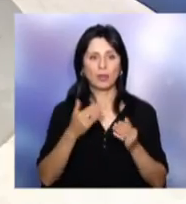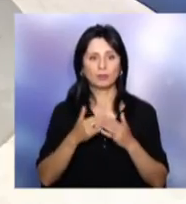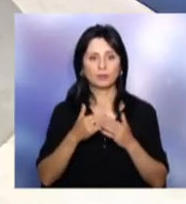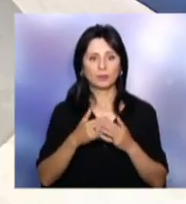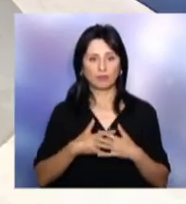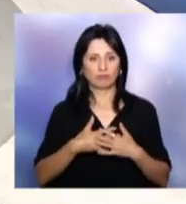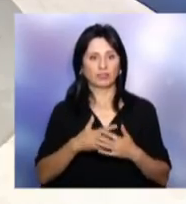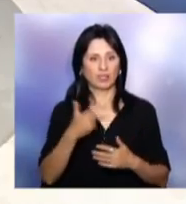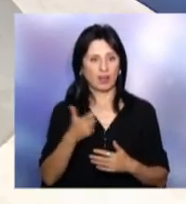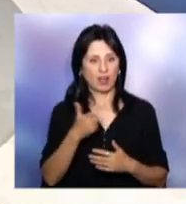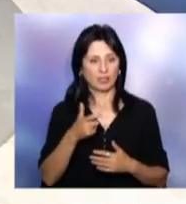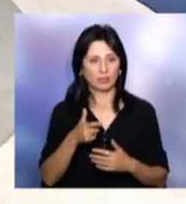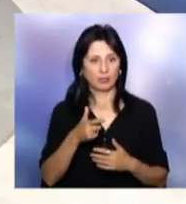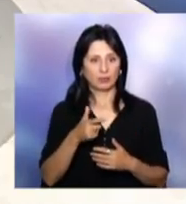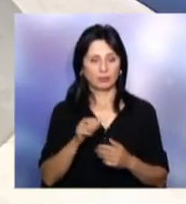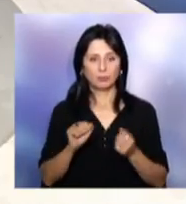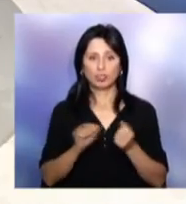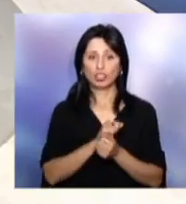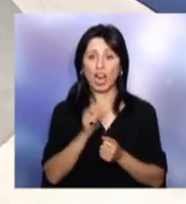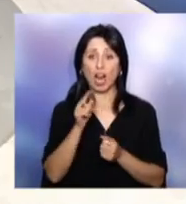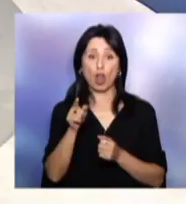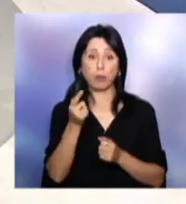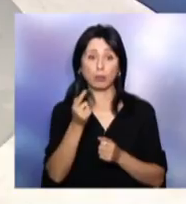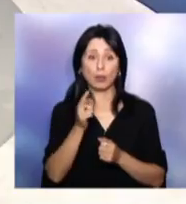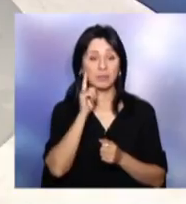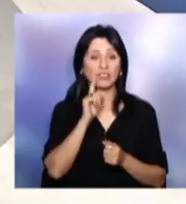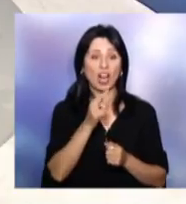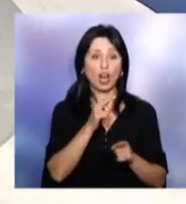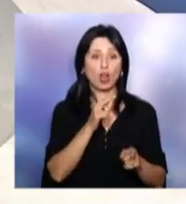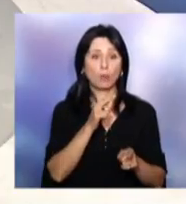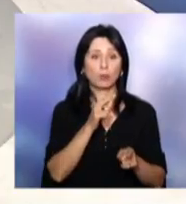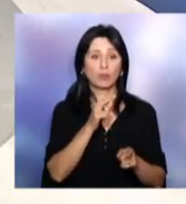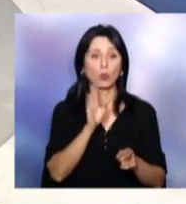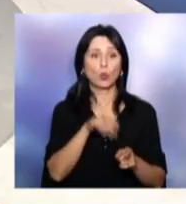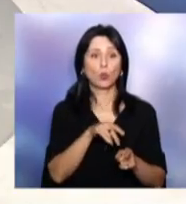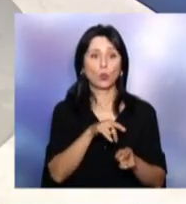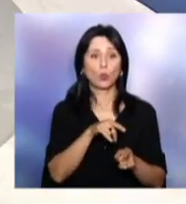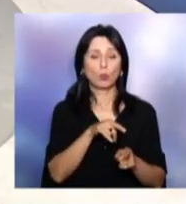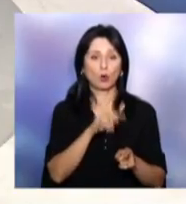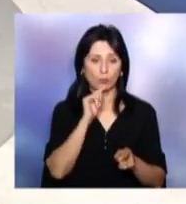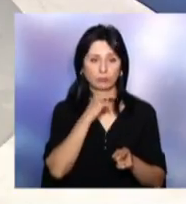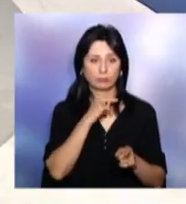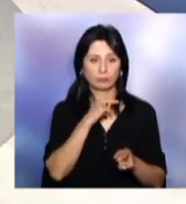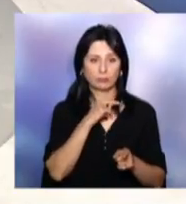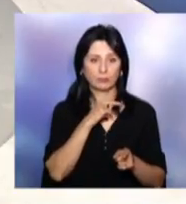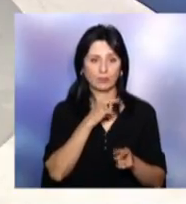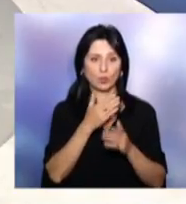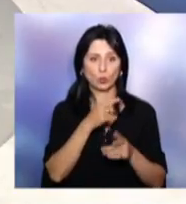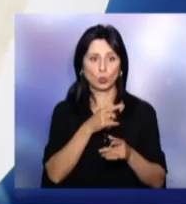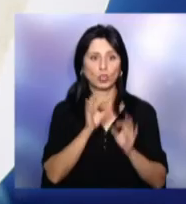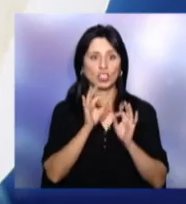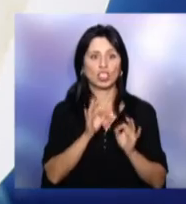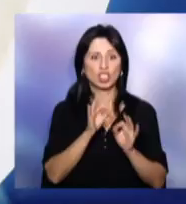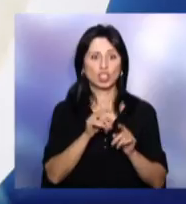მაგალითად შებერილობასთან დაკავშირებით, მშრალ ლობიოსთან შედარებით წვანელობიო უფრო დამზოგველია, განსაკუთრებით თუ მას